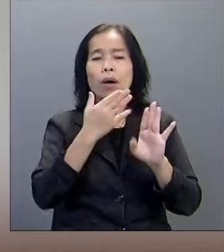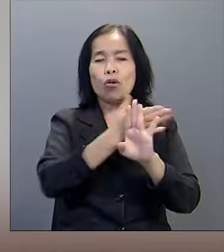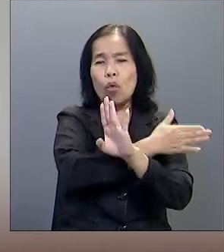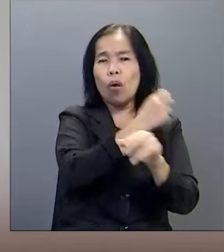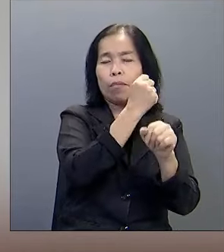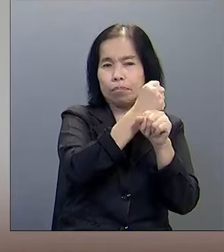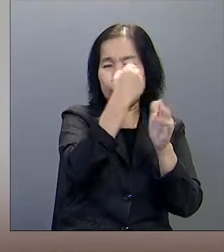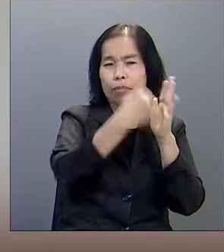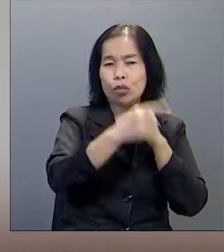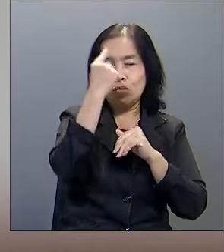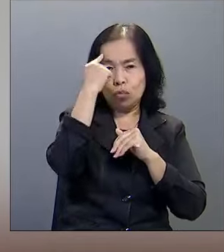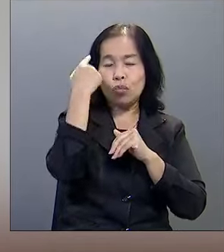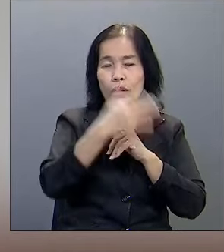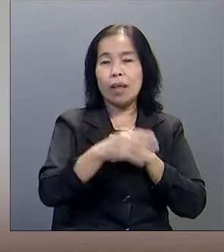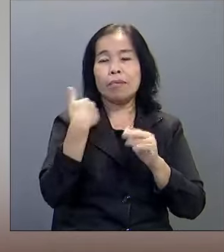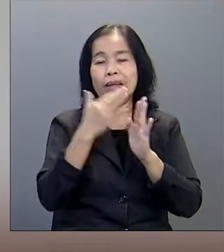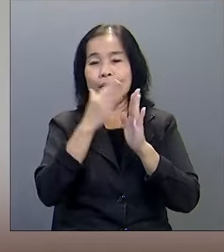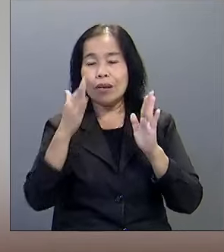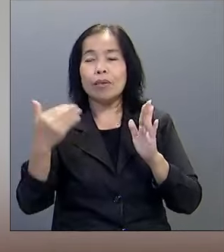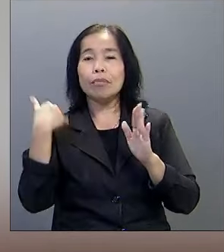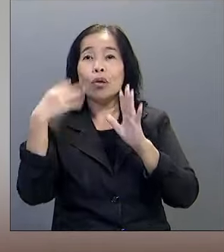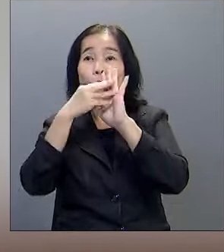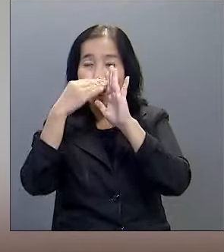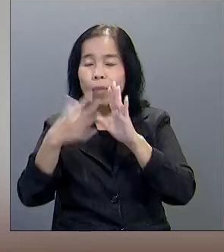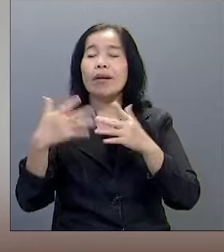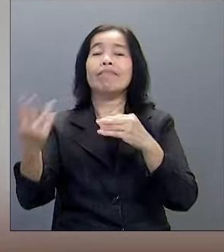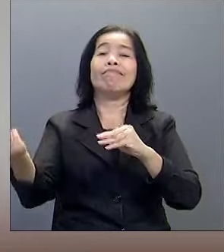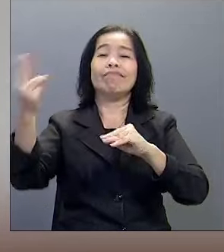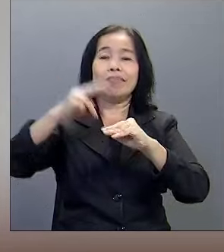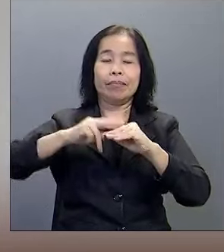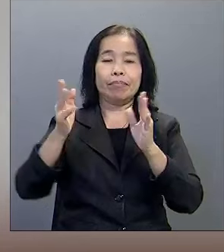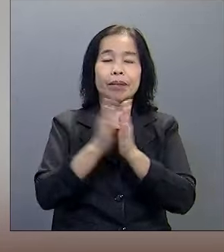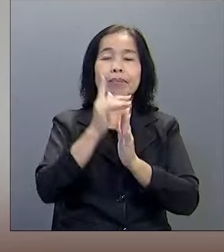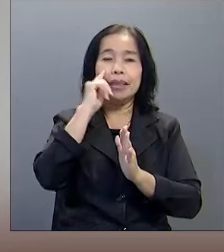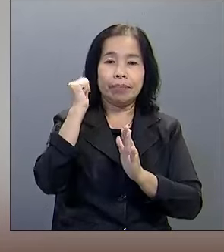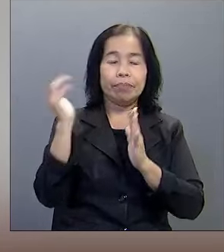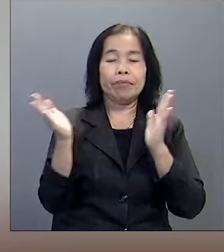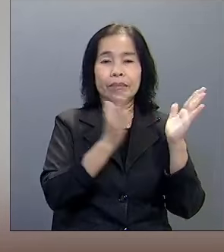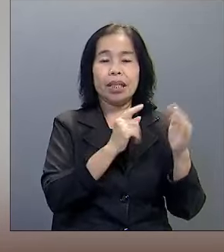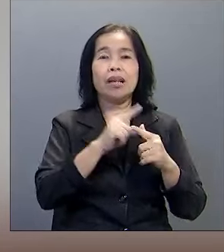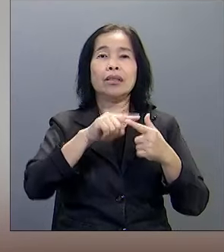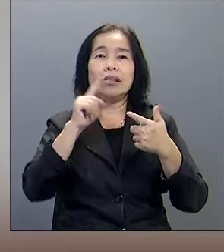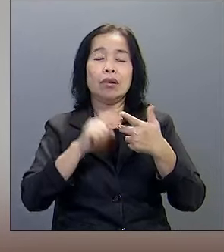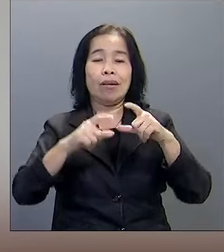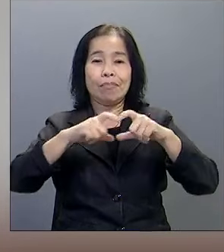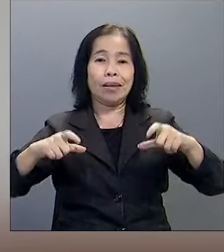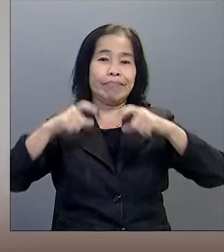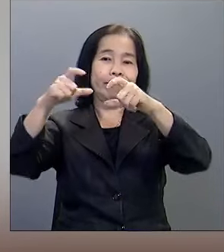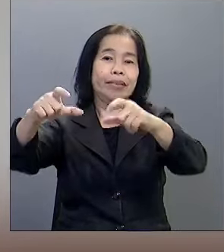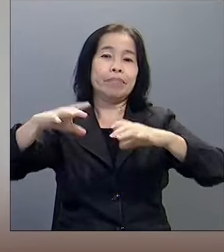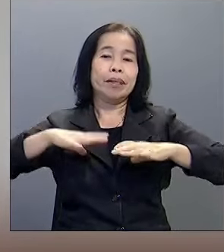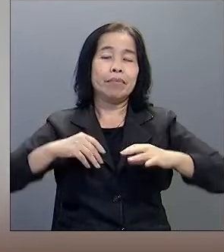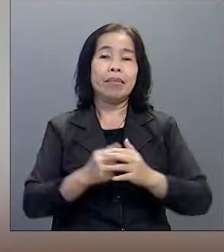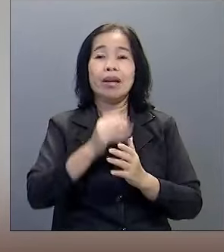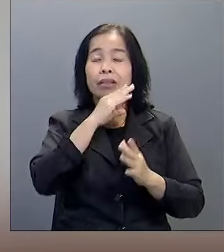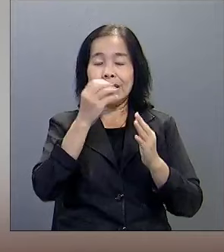ถ้าเราอบรมพวหมดเราจะไดคυนมาเต็เลย 12 sellerัและสุทายกคือการถูกพักใบนุยาตคือเมอเรา